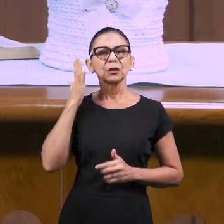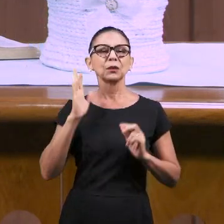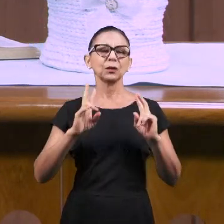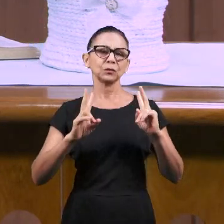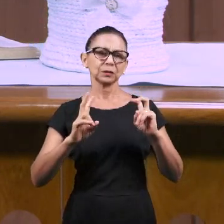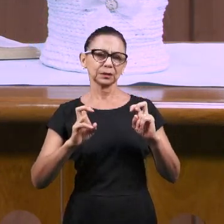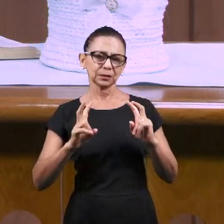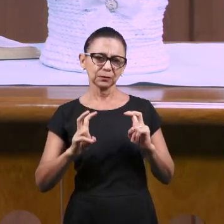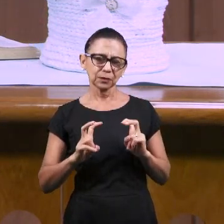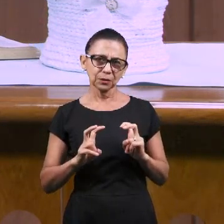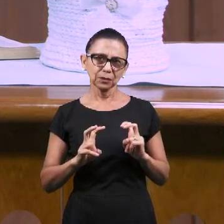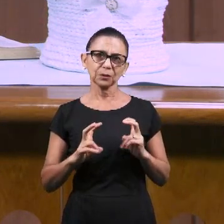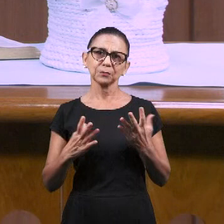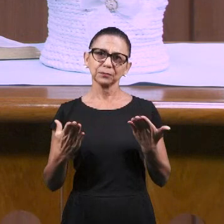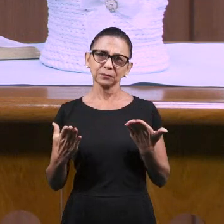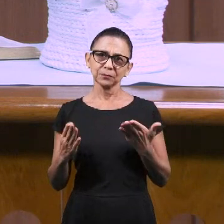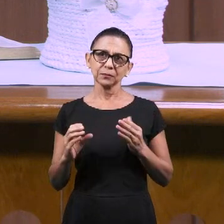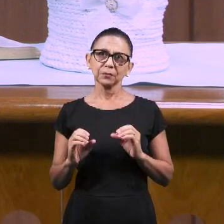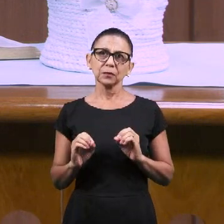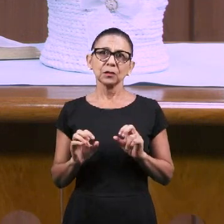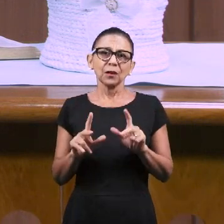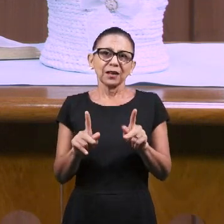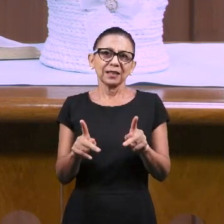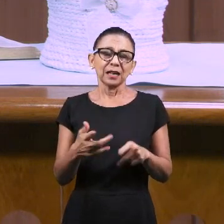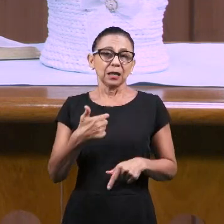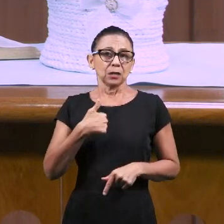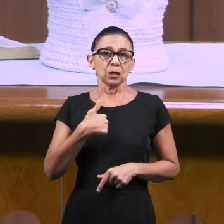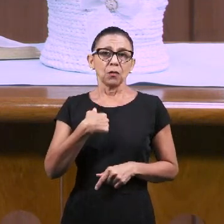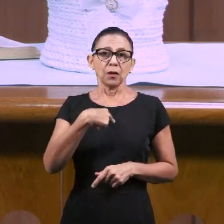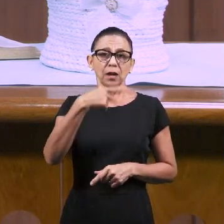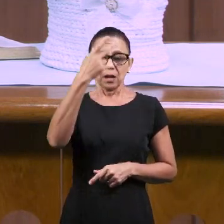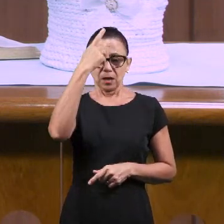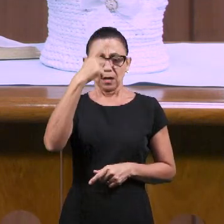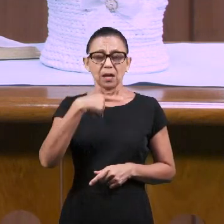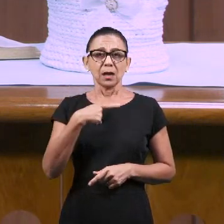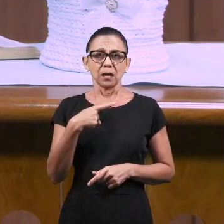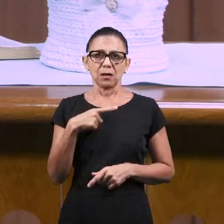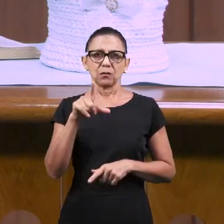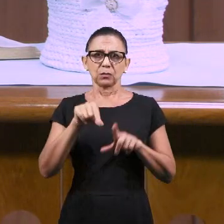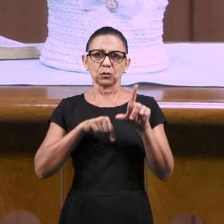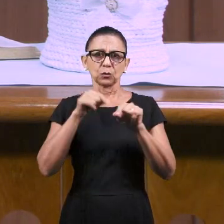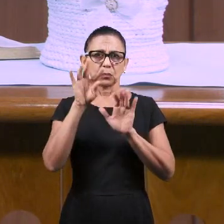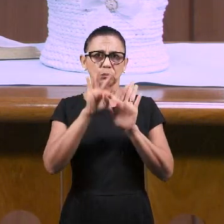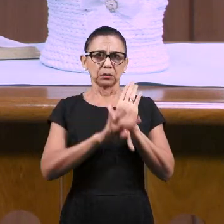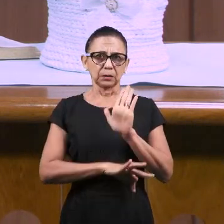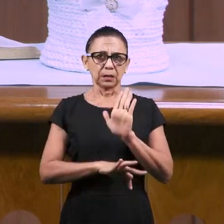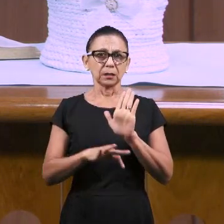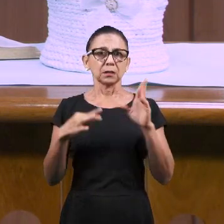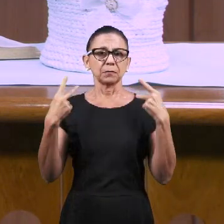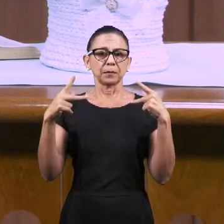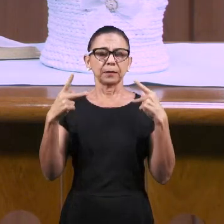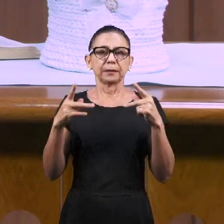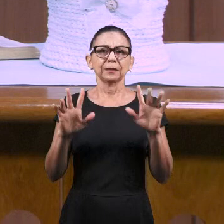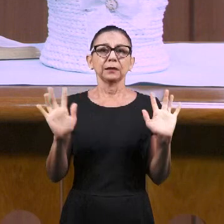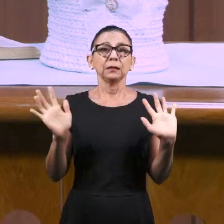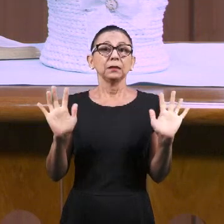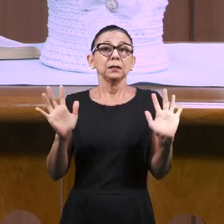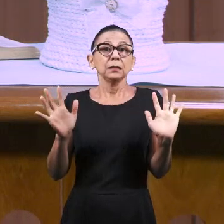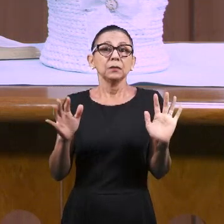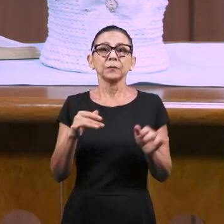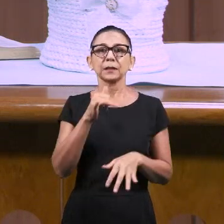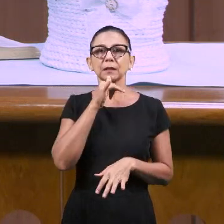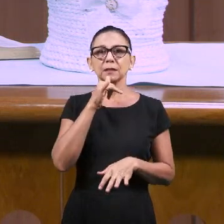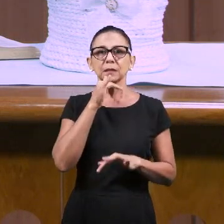je veux sur cela dans le culte de veillée. Très bien. Non, ce n'est pas que le culte de veillée. Il voulait qu'on